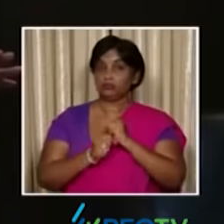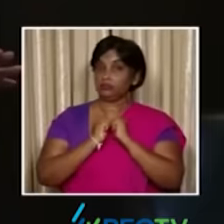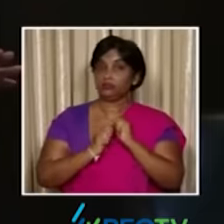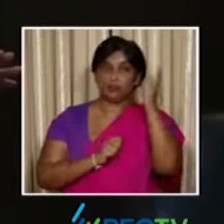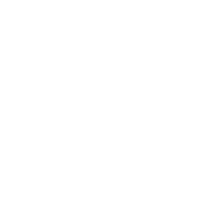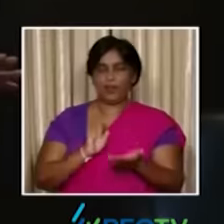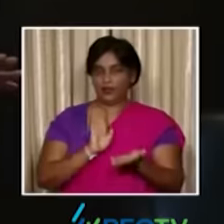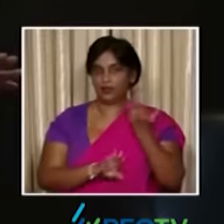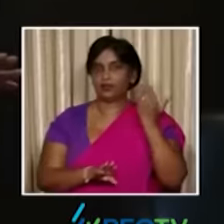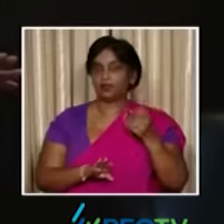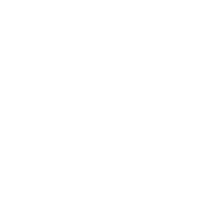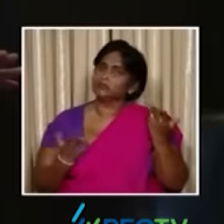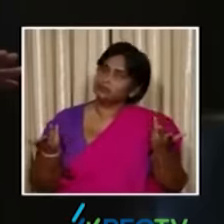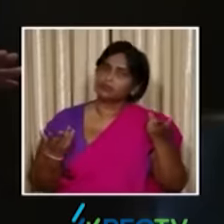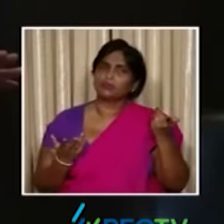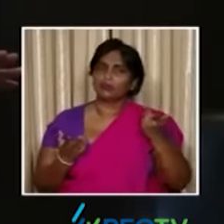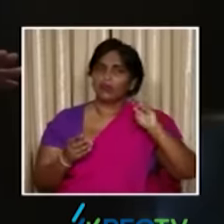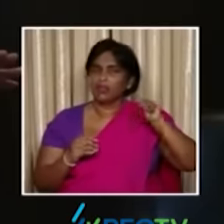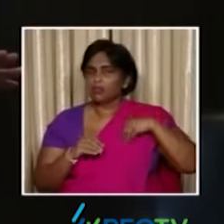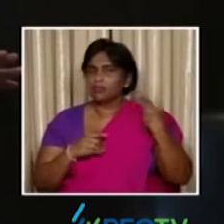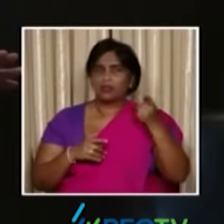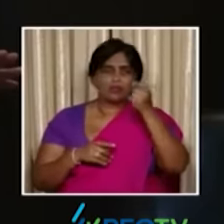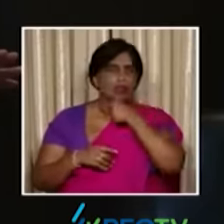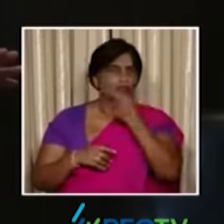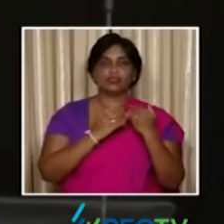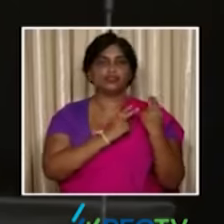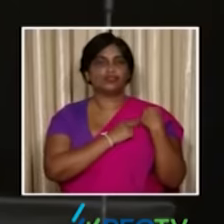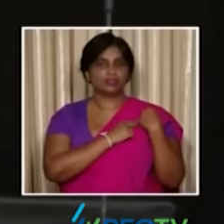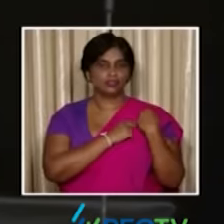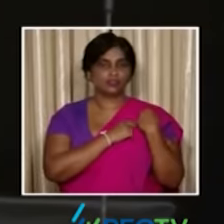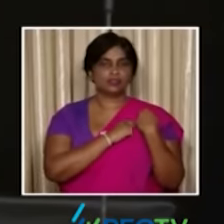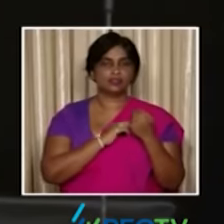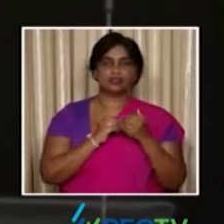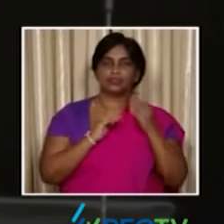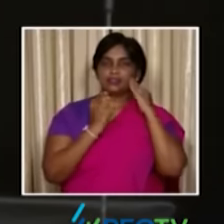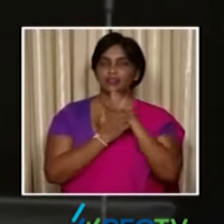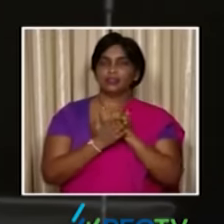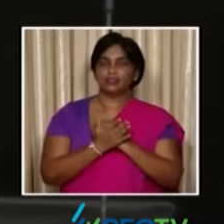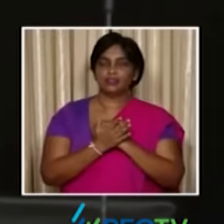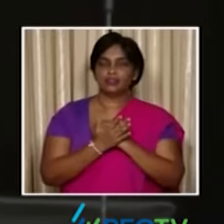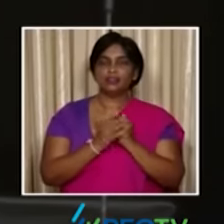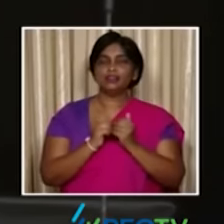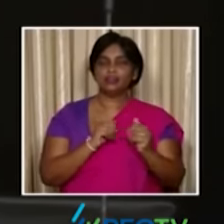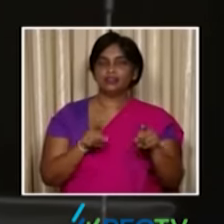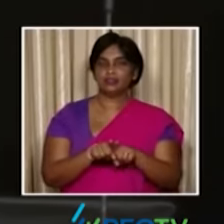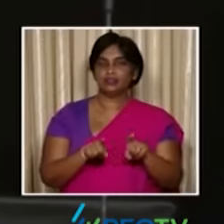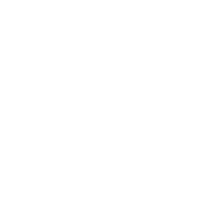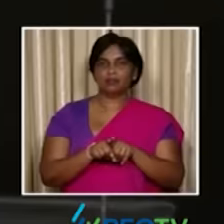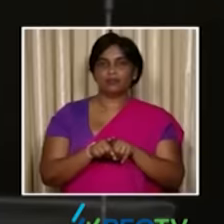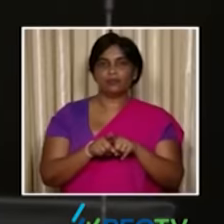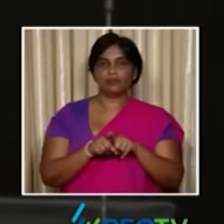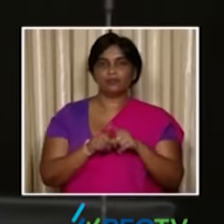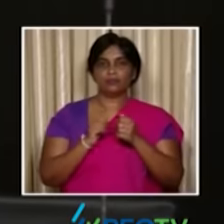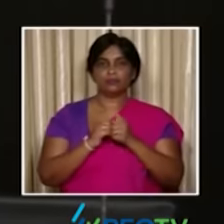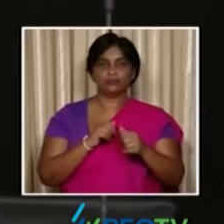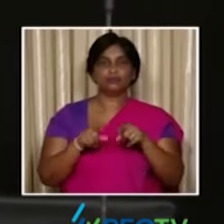සේවකයන් පඩි වැඩි කරනවා කියලා. එහෙනම් විශ්‍රාමිකයා ලැබෙන්නේ නැති විශ්‍රාම දීමනාව ලබා දෙනවා. මම දන්නේ නැහැ රෝහි කවිරත්න මන්තුමිය සතුටු කරන්නේ කොහොමද කියලා මට ඒක තේරෙන්නේ නැහැ.